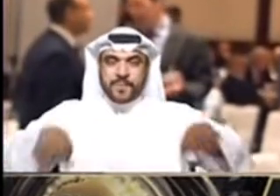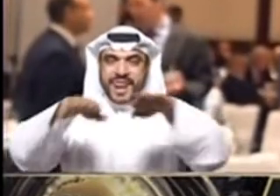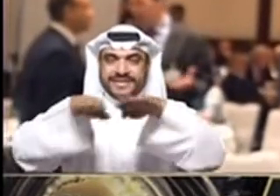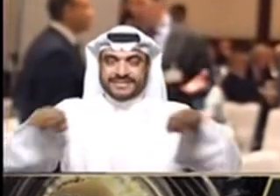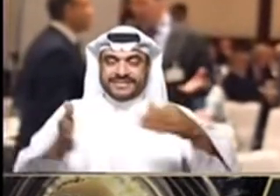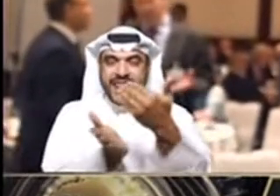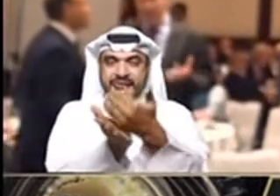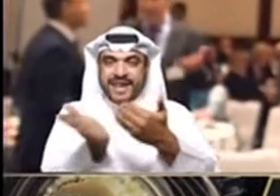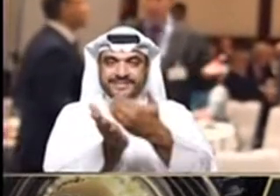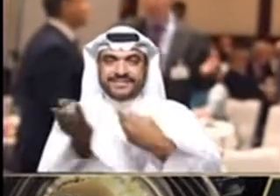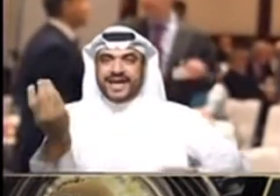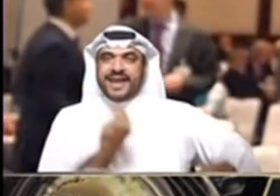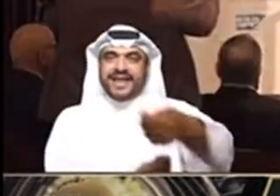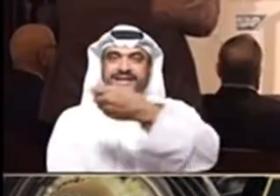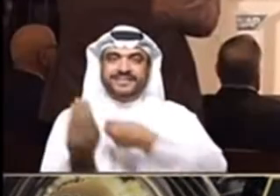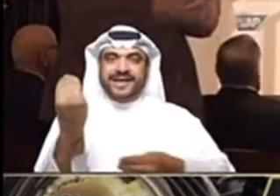المنطقة.